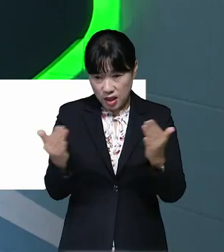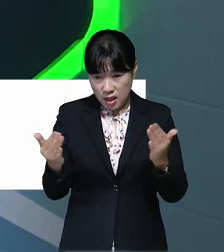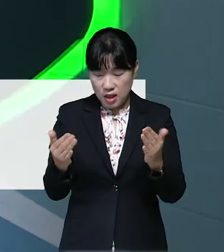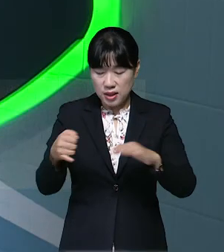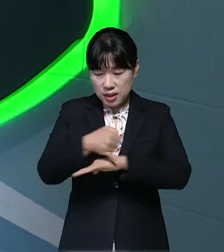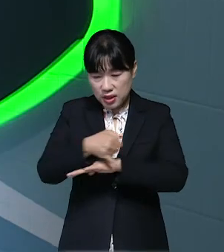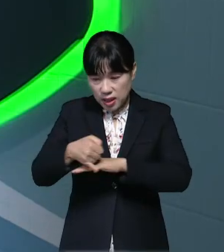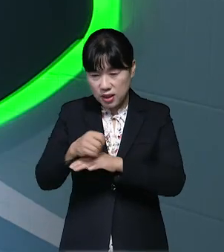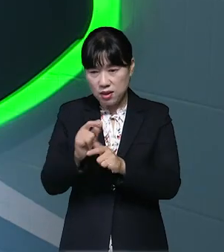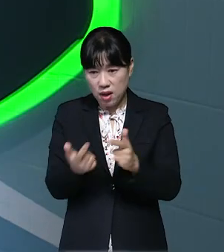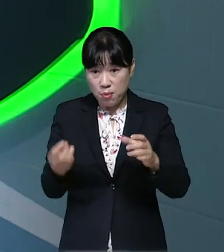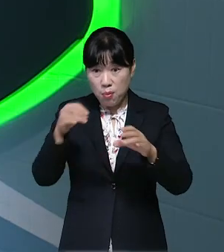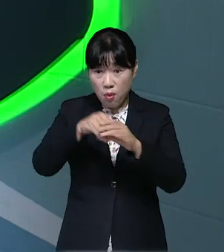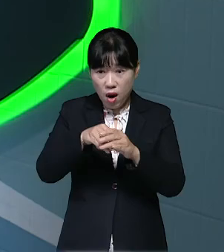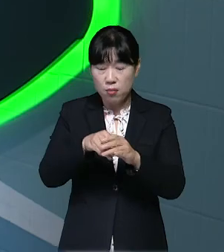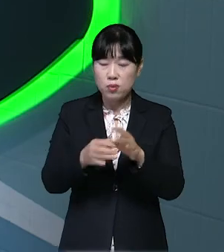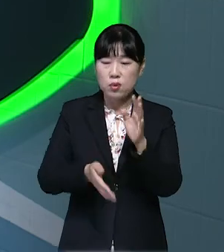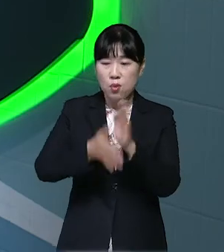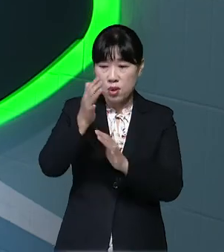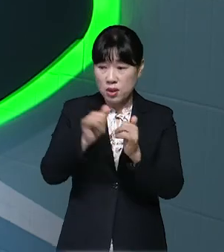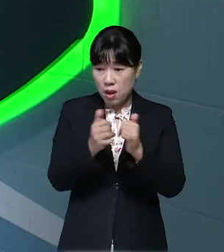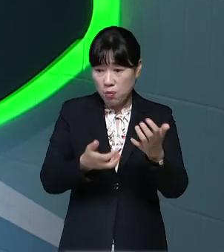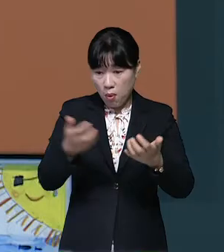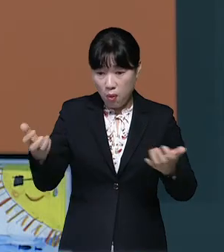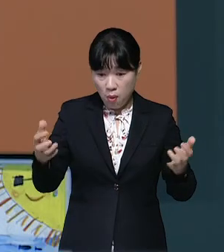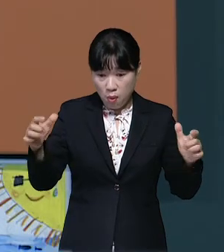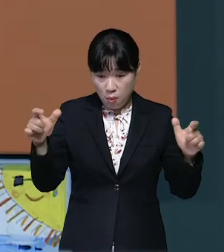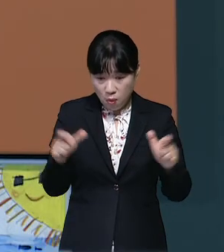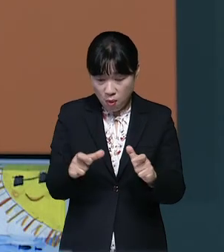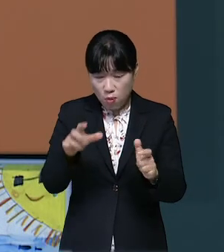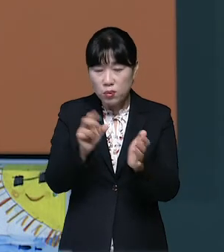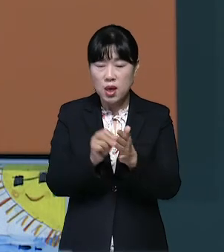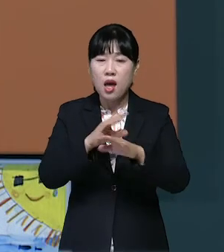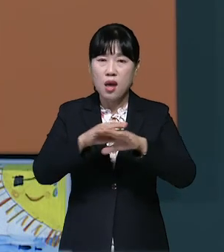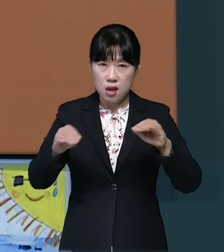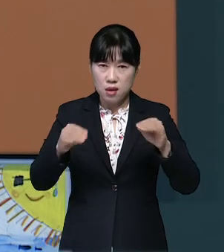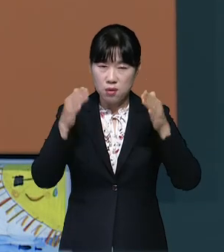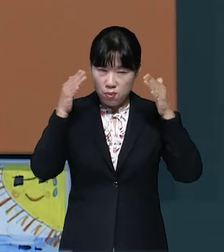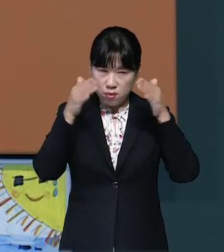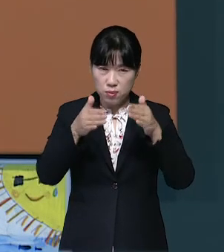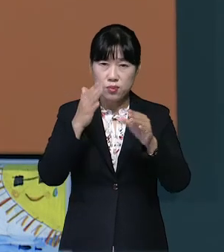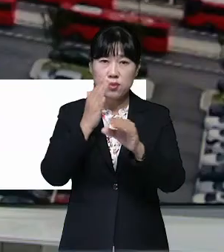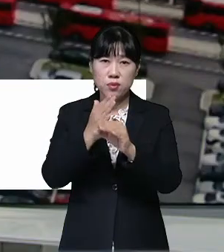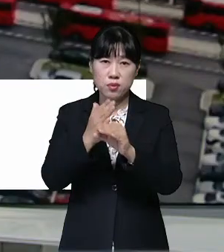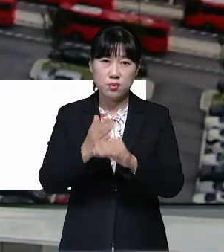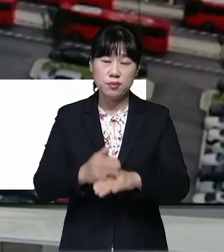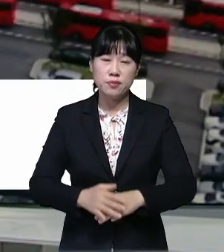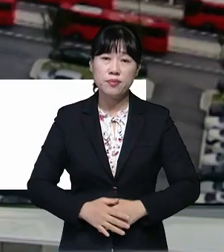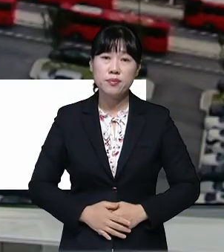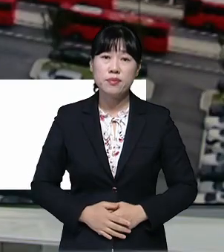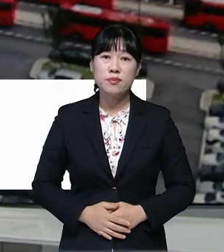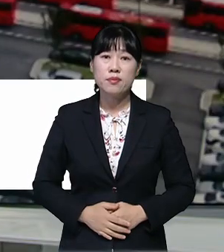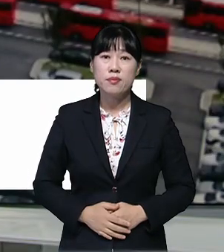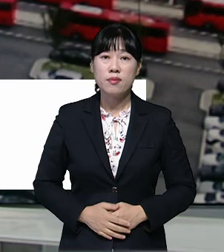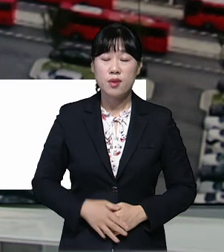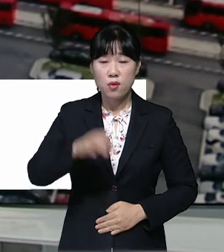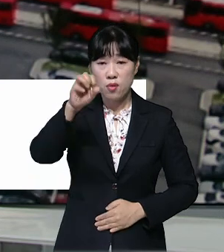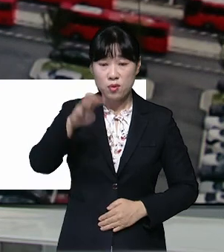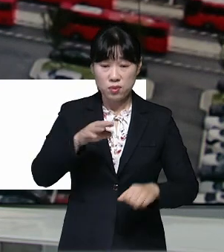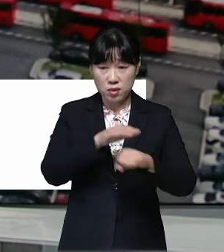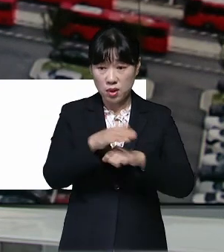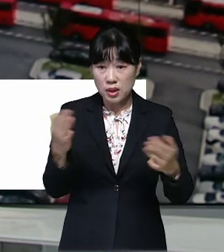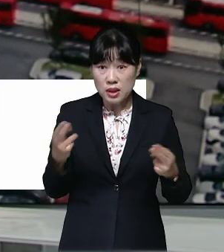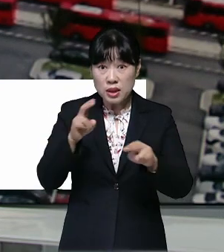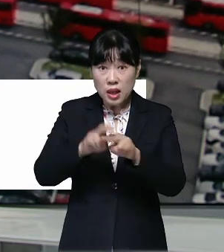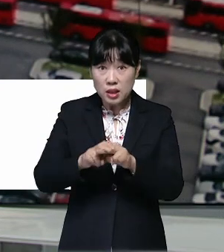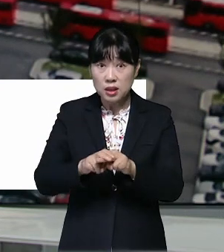도시재생 사업들도 도심 공동화 해소 일환으로 많은 관심을 받고 있습니다. 광주형